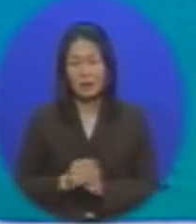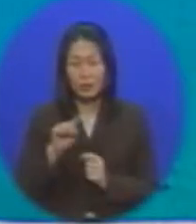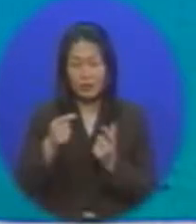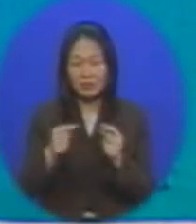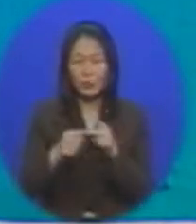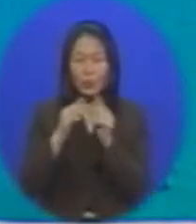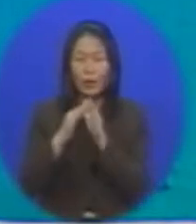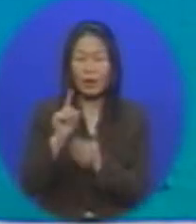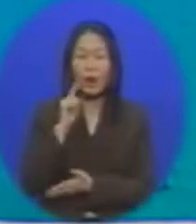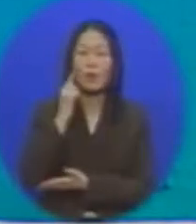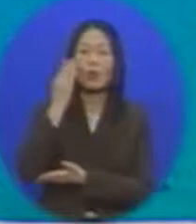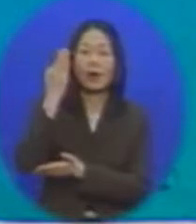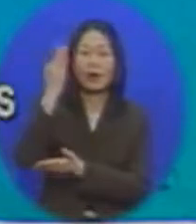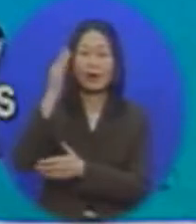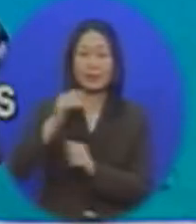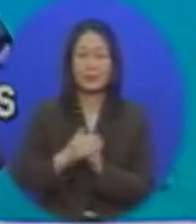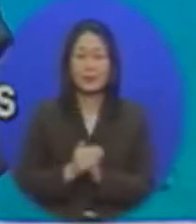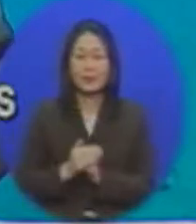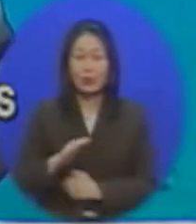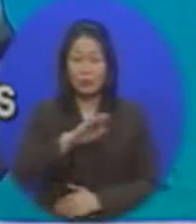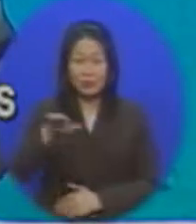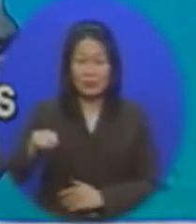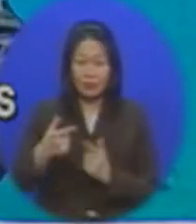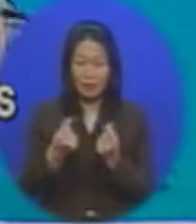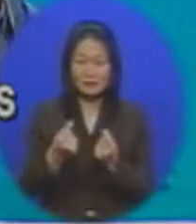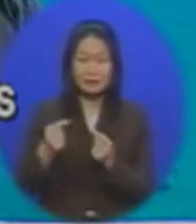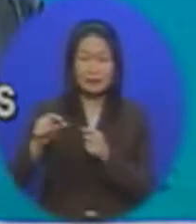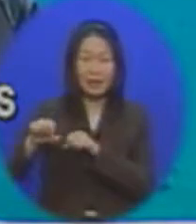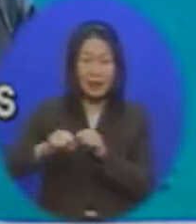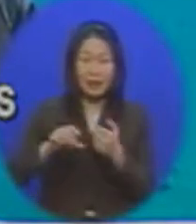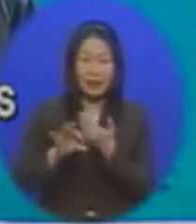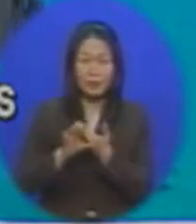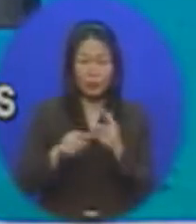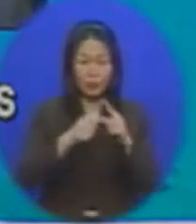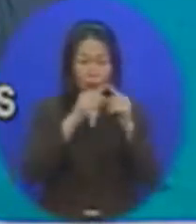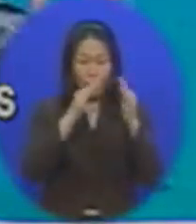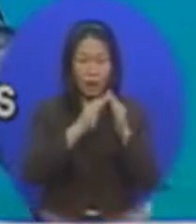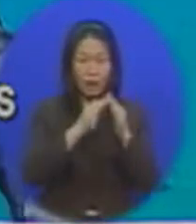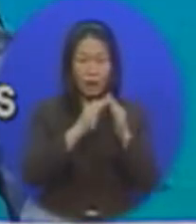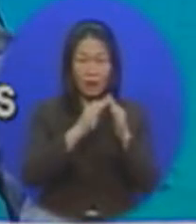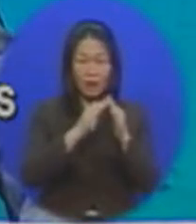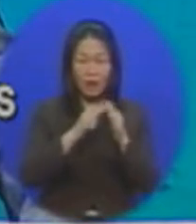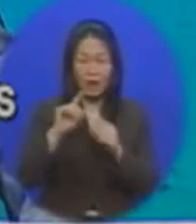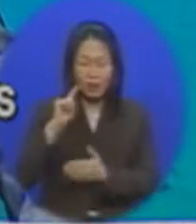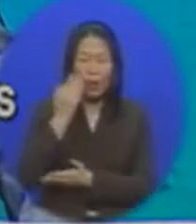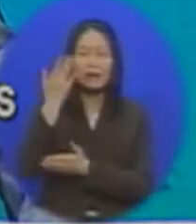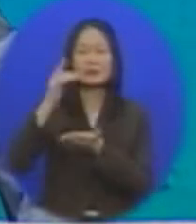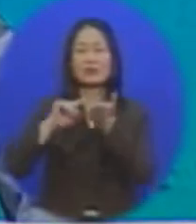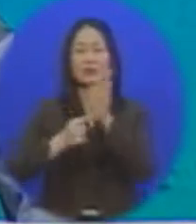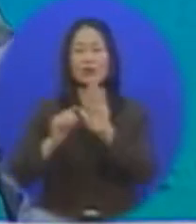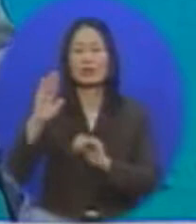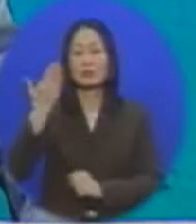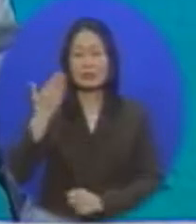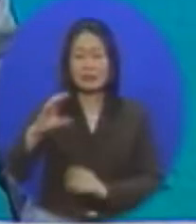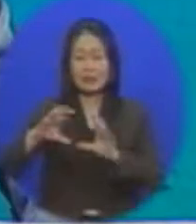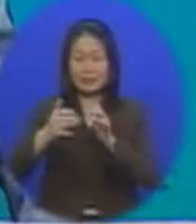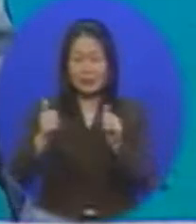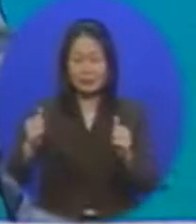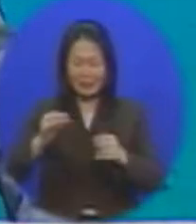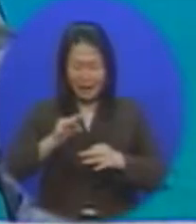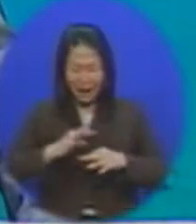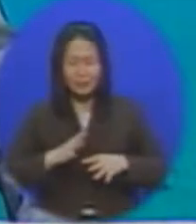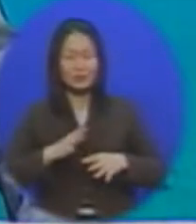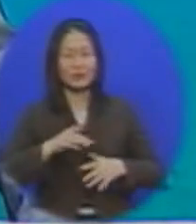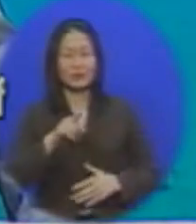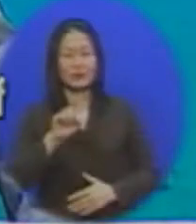영광이에요 우리가 이렇게 하면 사람들에게 교회가 용 광 스럽게 들어 나요 세상 사람들이 깜짝